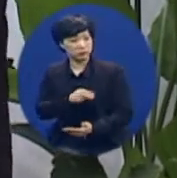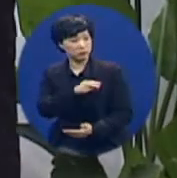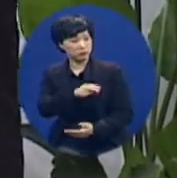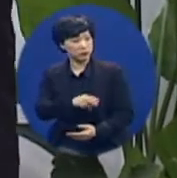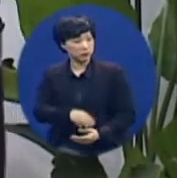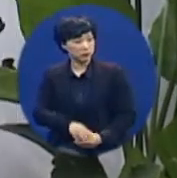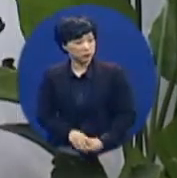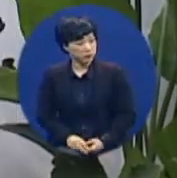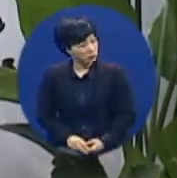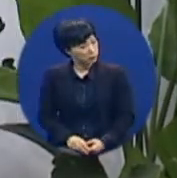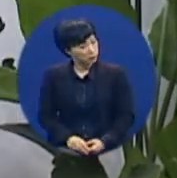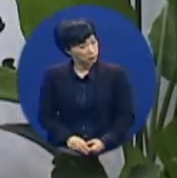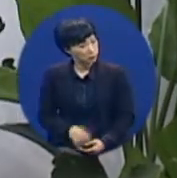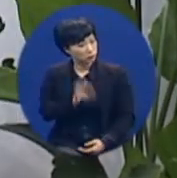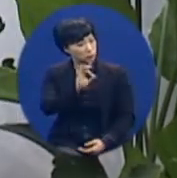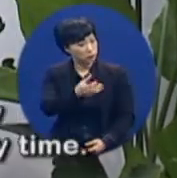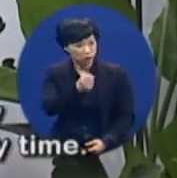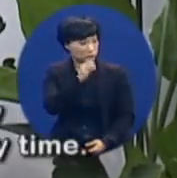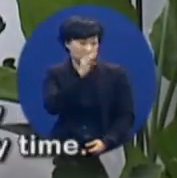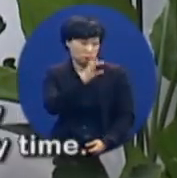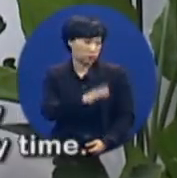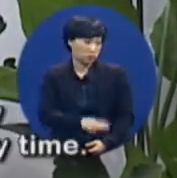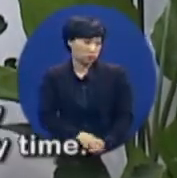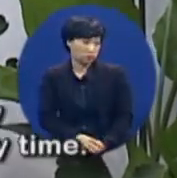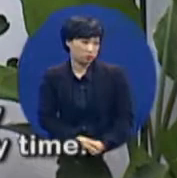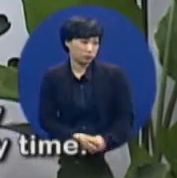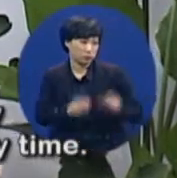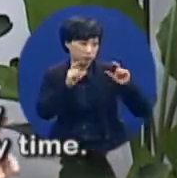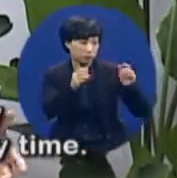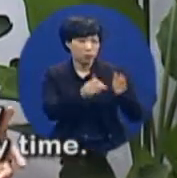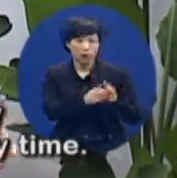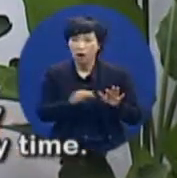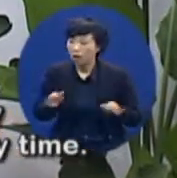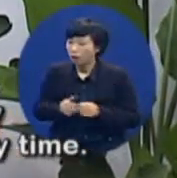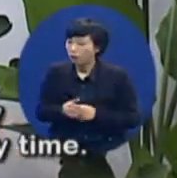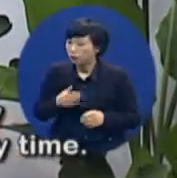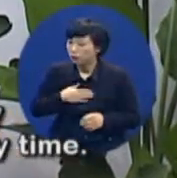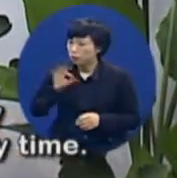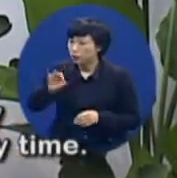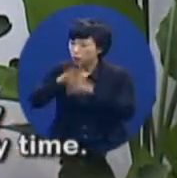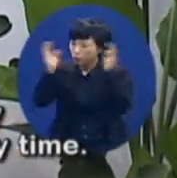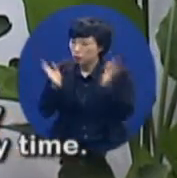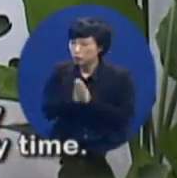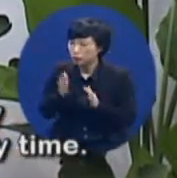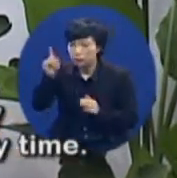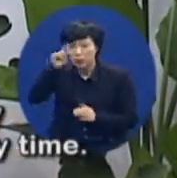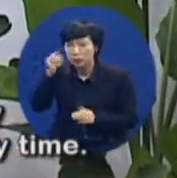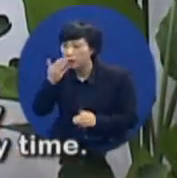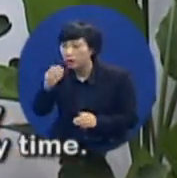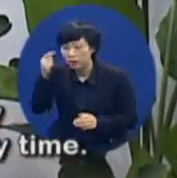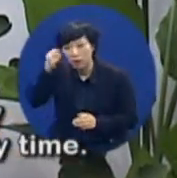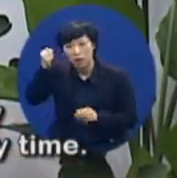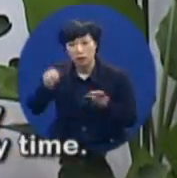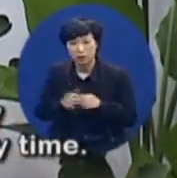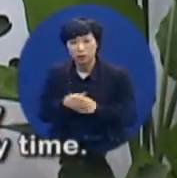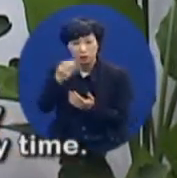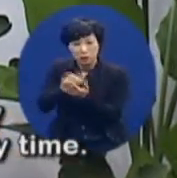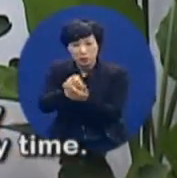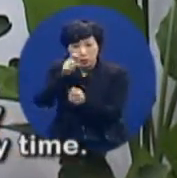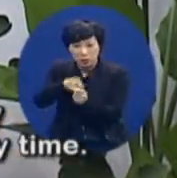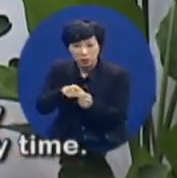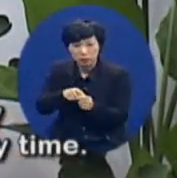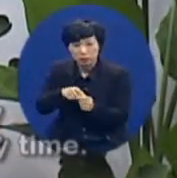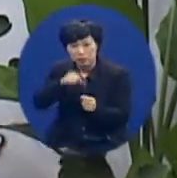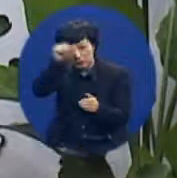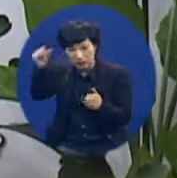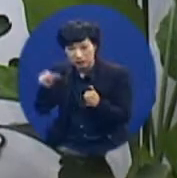다와 돈으로 안 됩니다 아니면 로 다 되는 줄 알고 아주 돈 앞에 목숨을 걸고 인생을